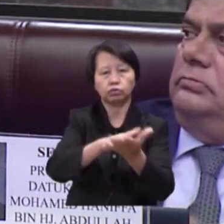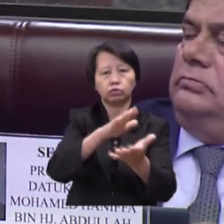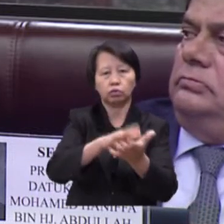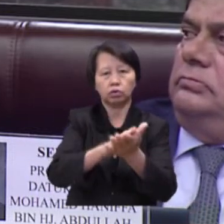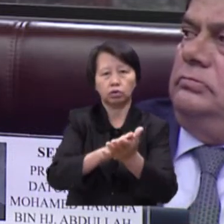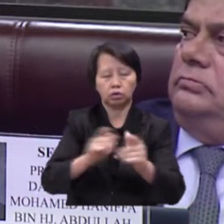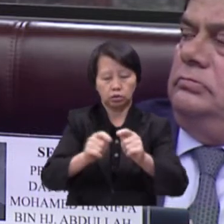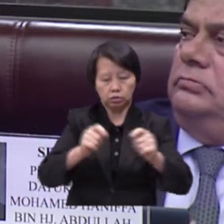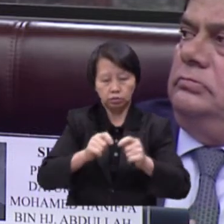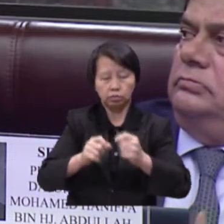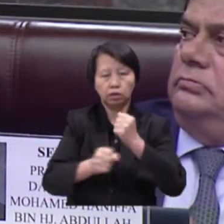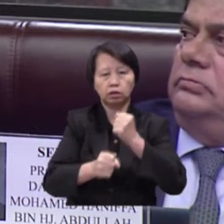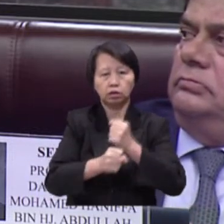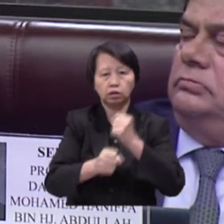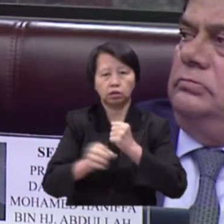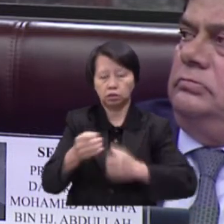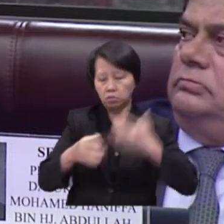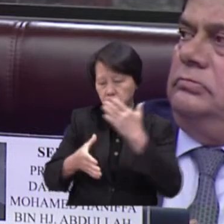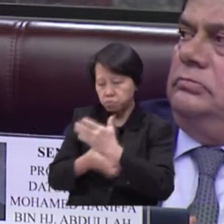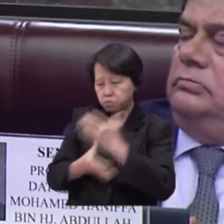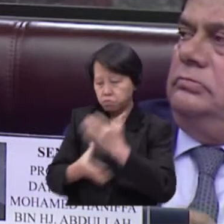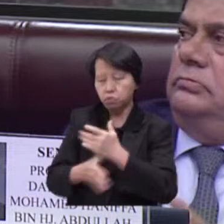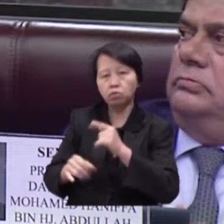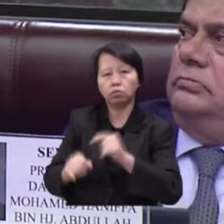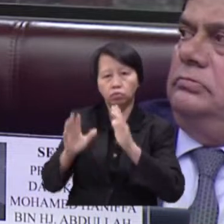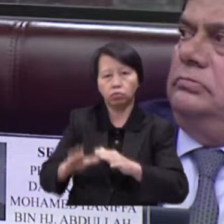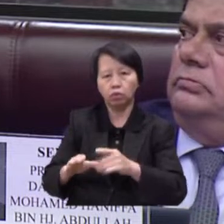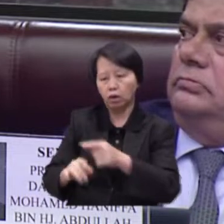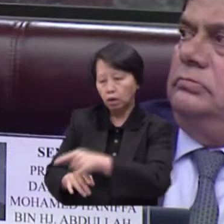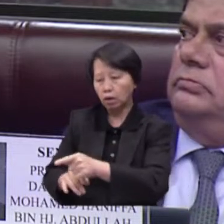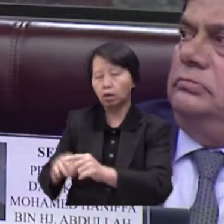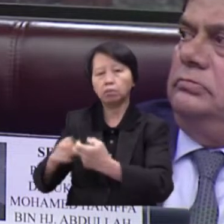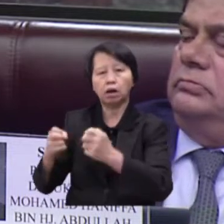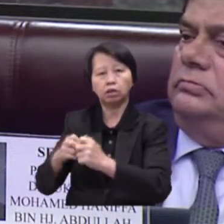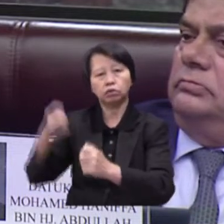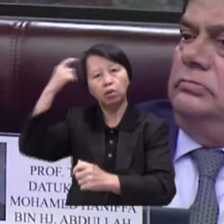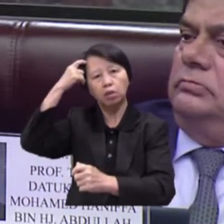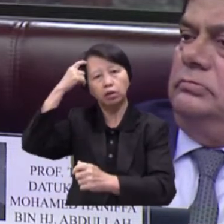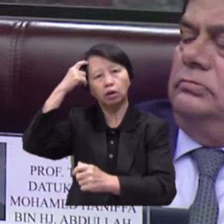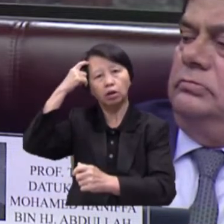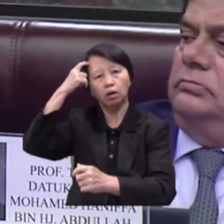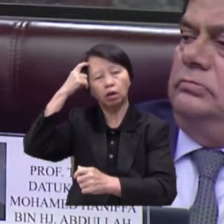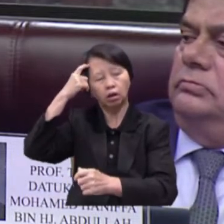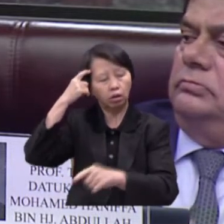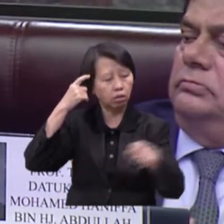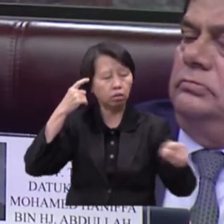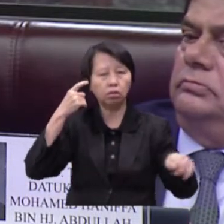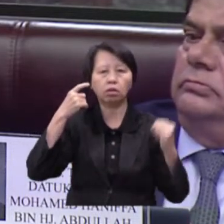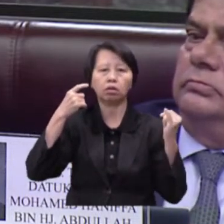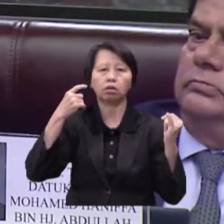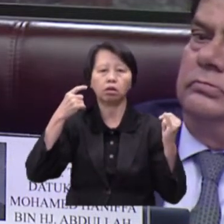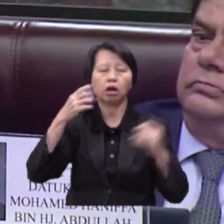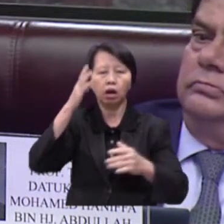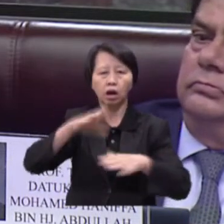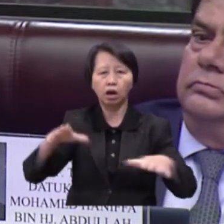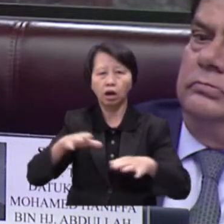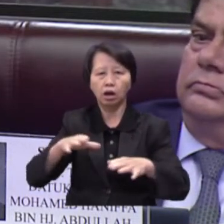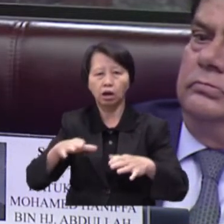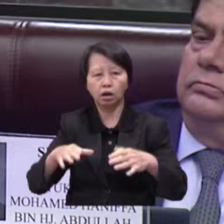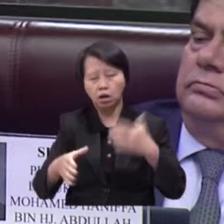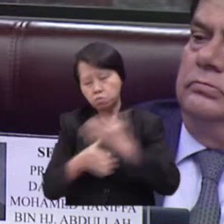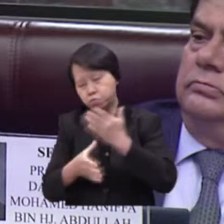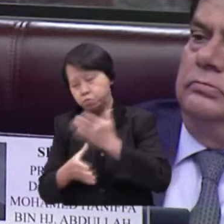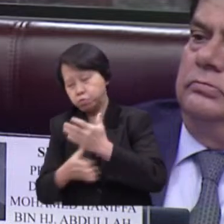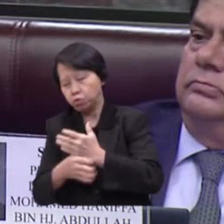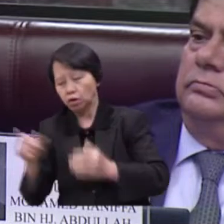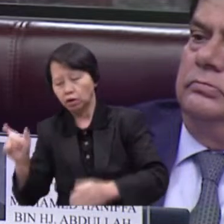tempat kerja malah bully juga boleh membawa kepada masalah mental ini akan membuat si pemangsa